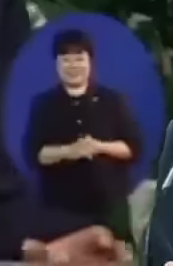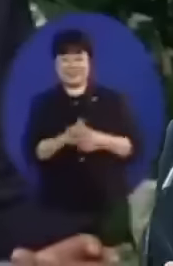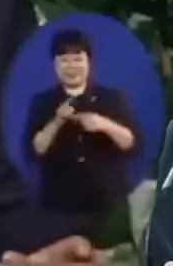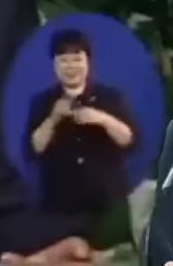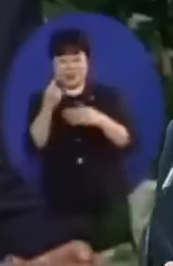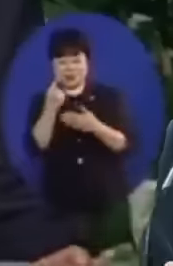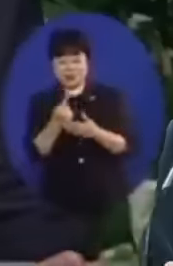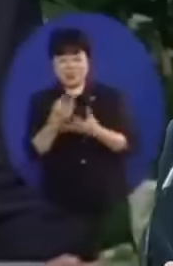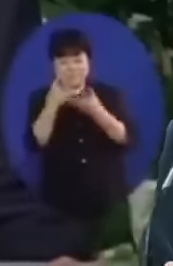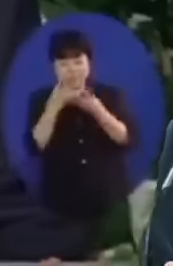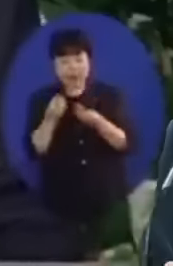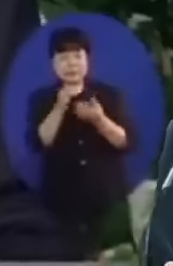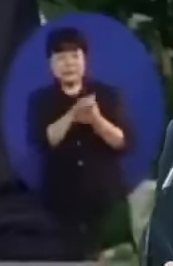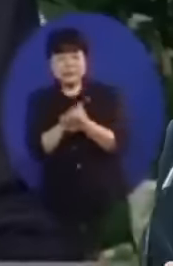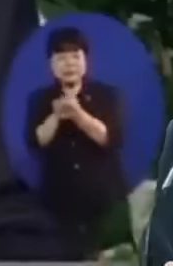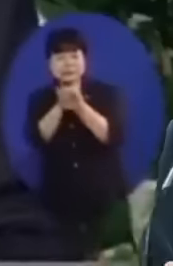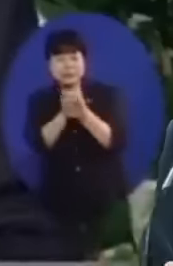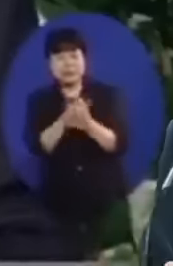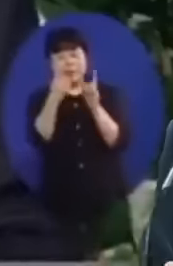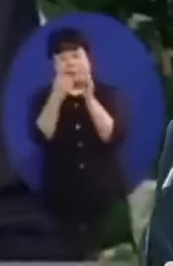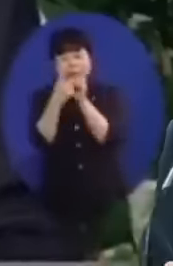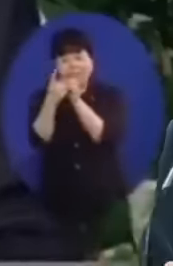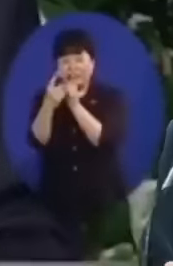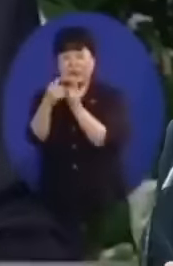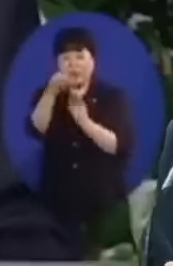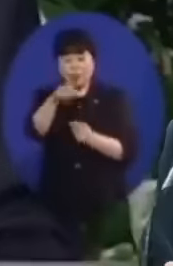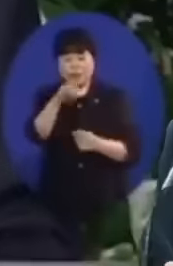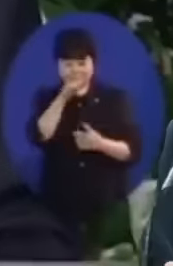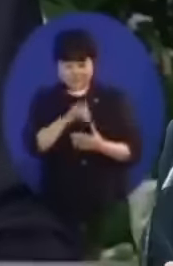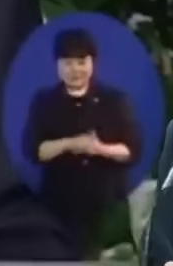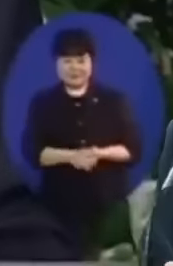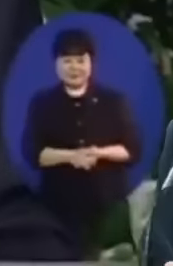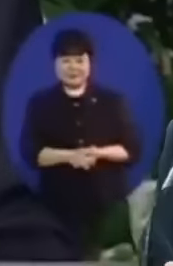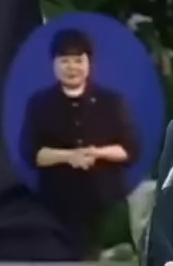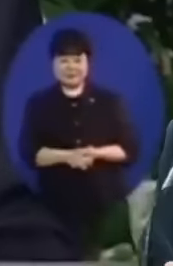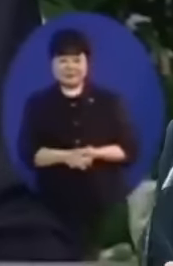교회만 지금 수많은 친구들을 만들 수 있는 곳이 없습니다.